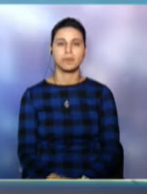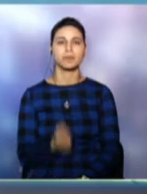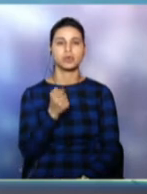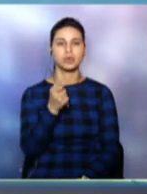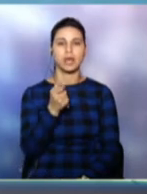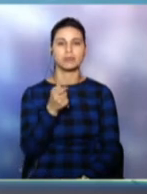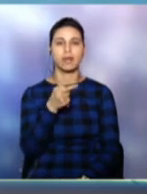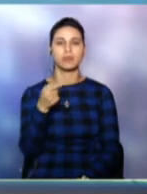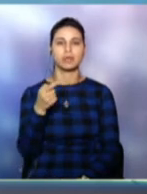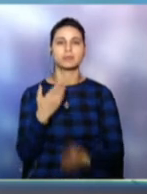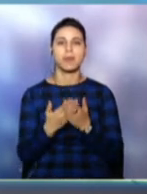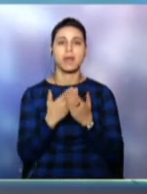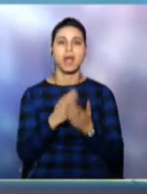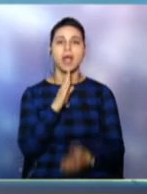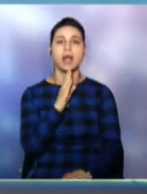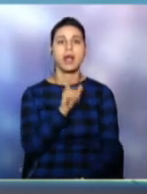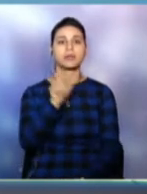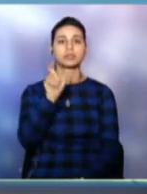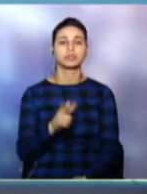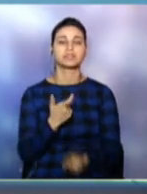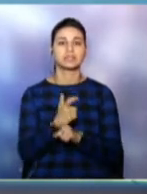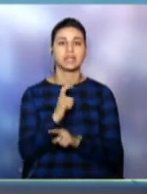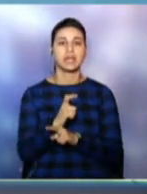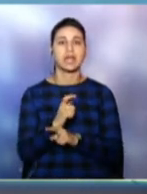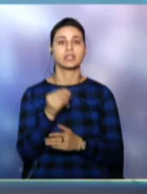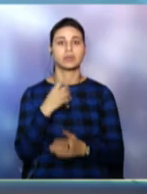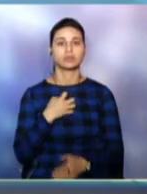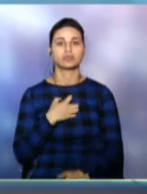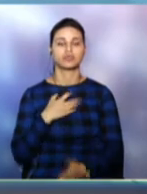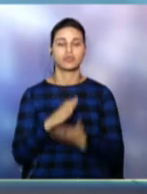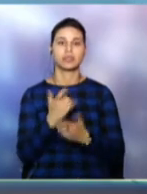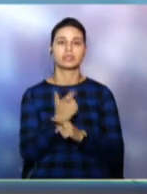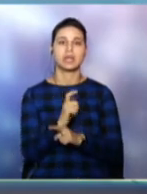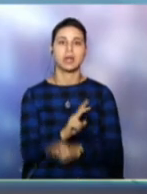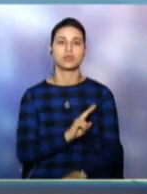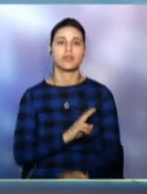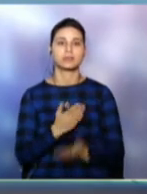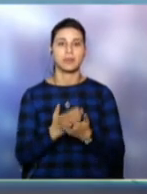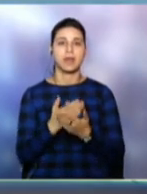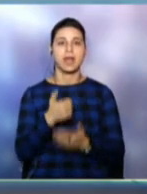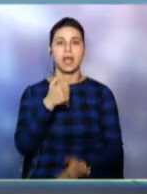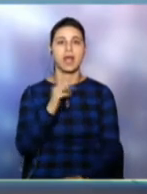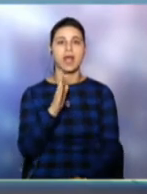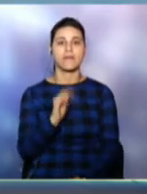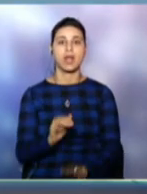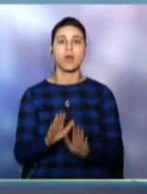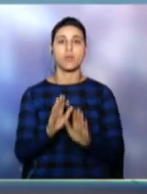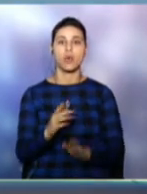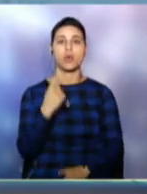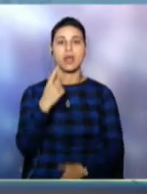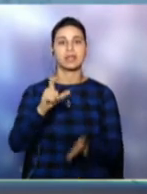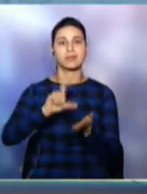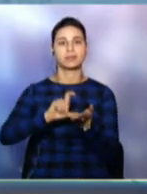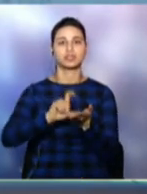გამონაკლის, დიახ, თუ ქალბატონისთვის ძალიან მნიშვნელოვანია, თუ მას ძალიან უყვარს ყავა, მხოლოდ ერთი